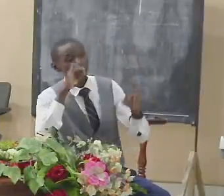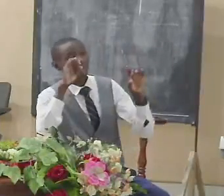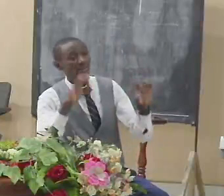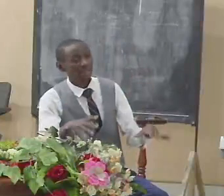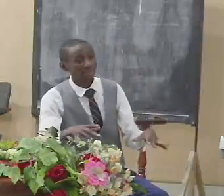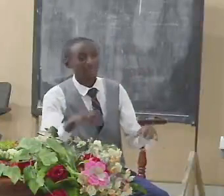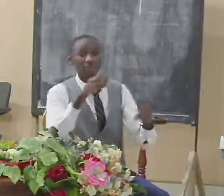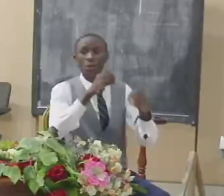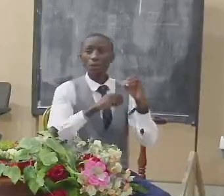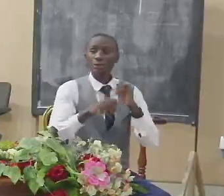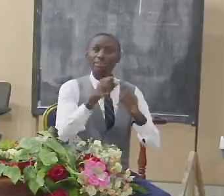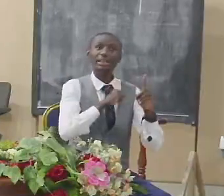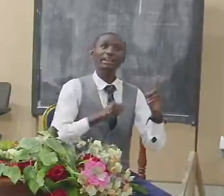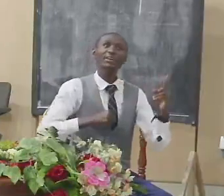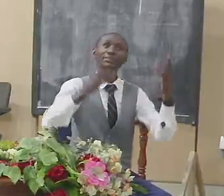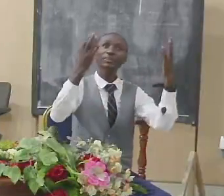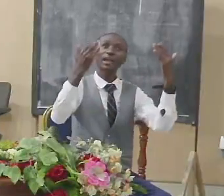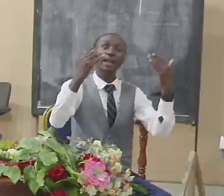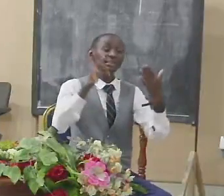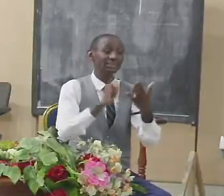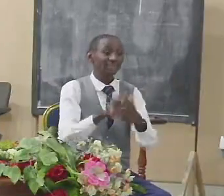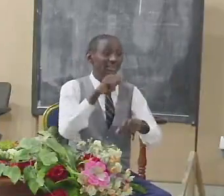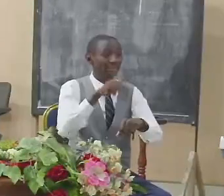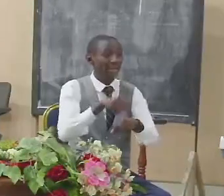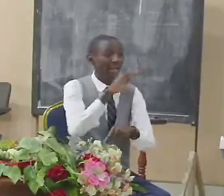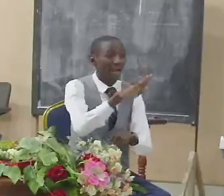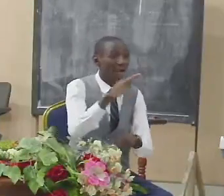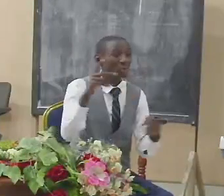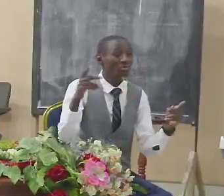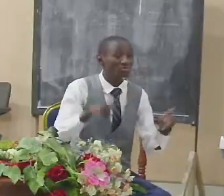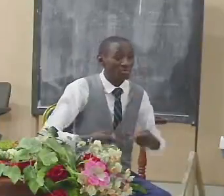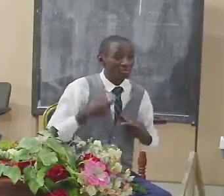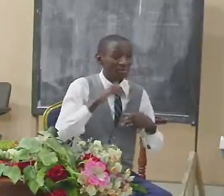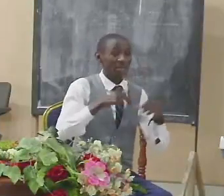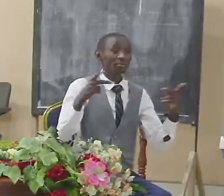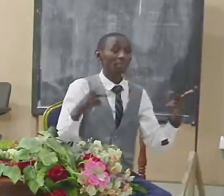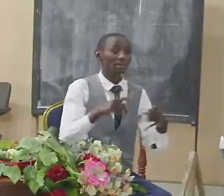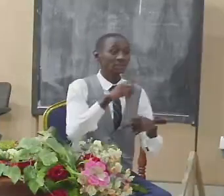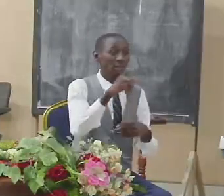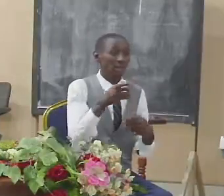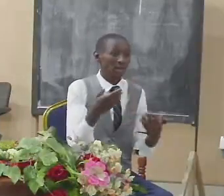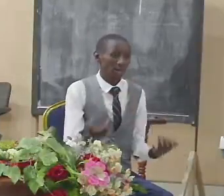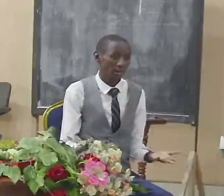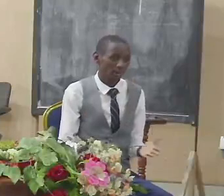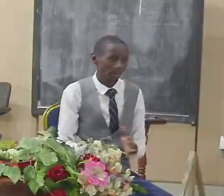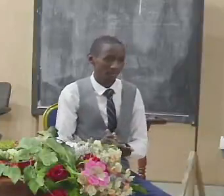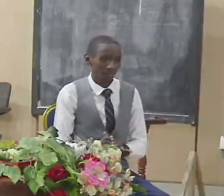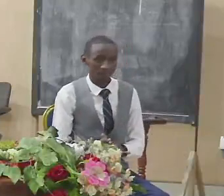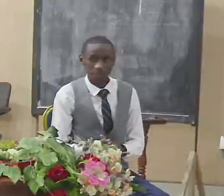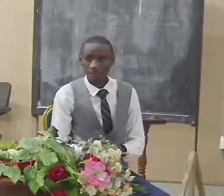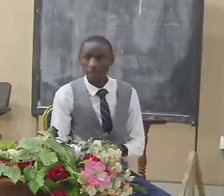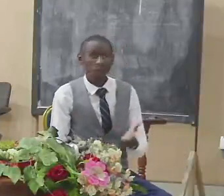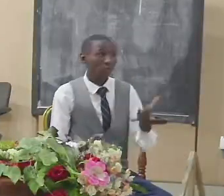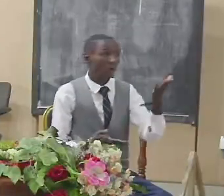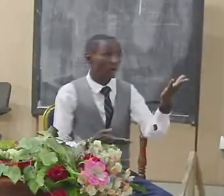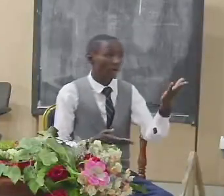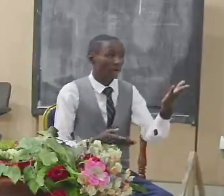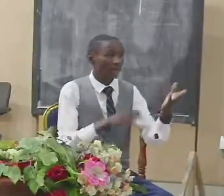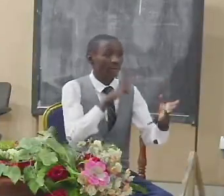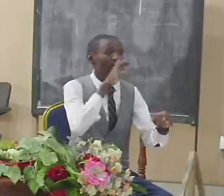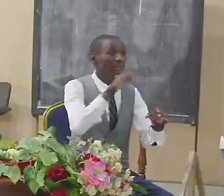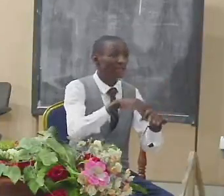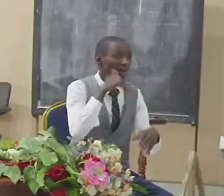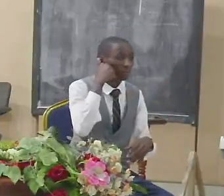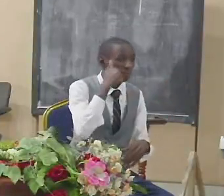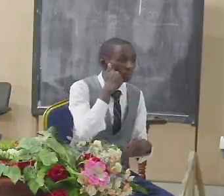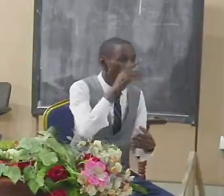Dunia. Kuja. Je vois que tu es comme un zambi. C'est ça ton temps où toi tu es dans le péché. Oui. Toi. Ou comme Boucharati.